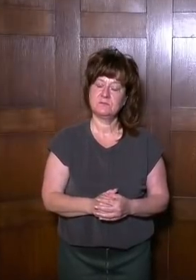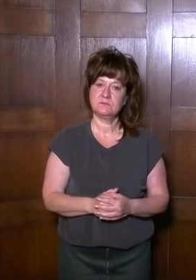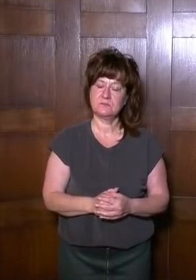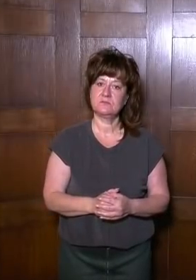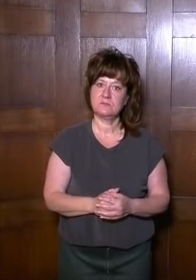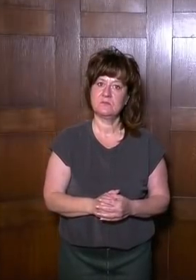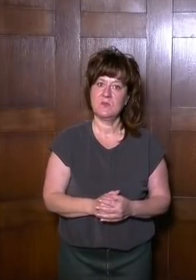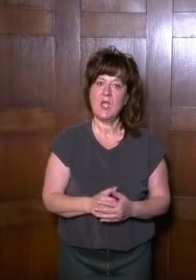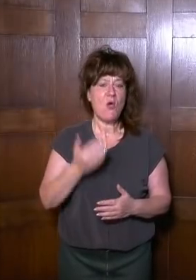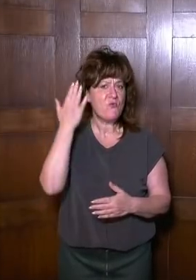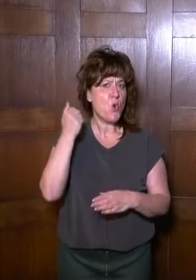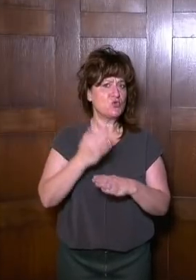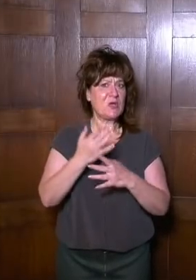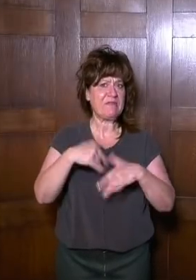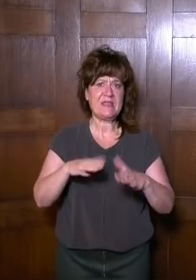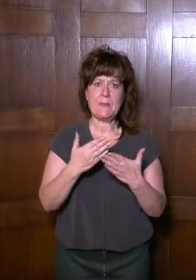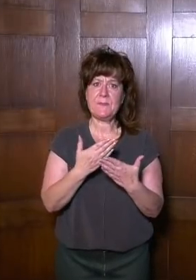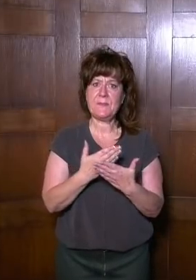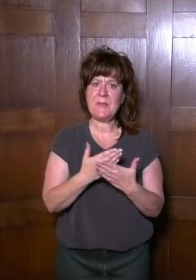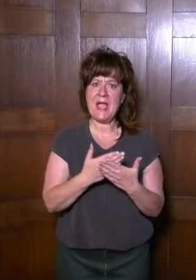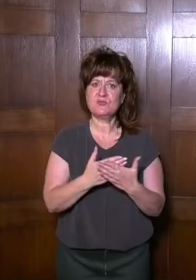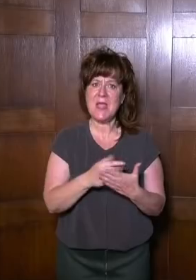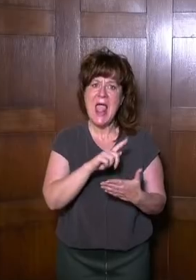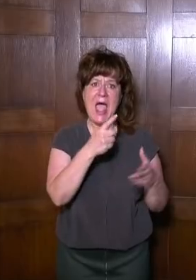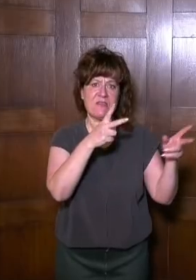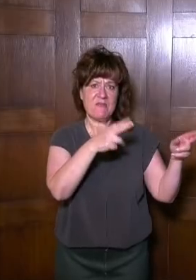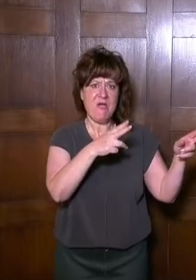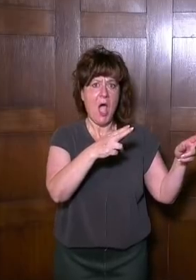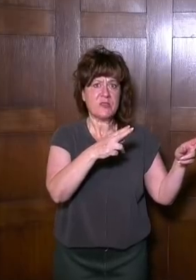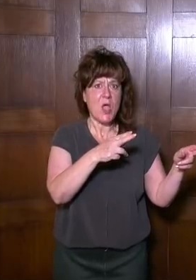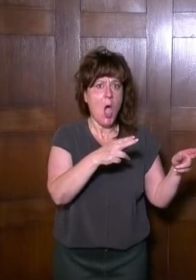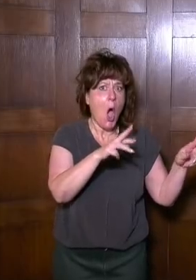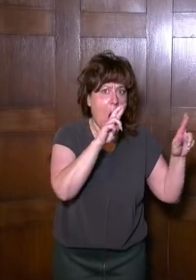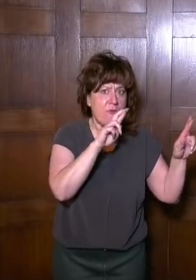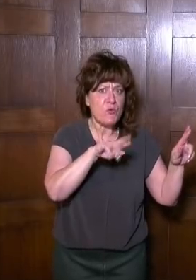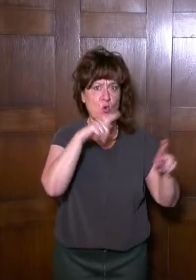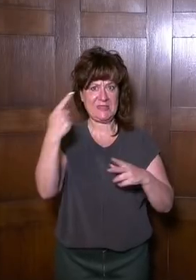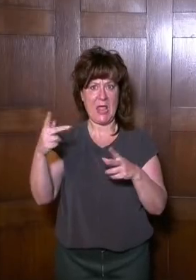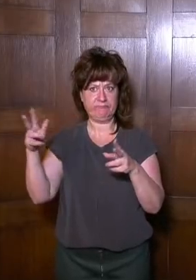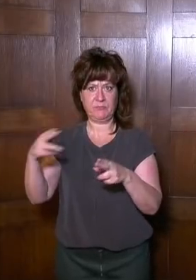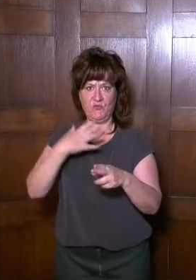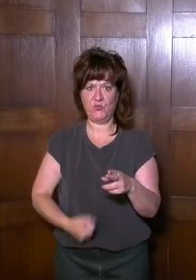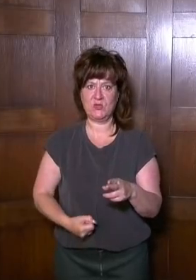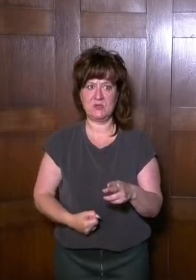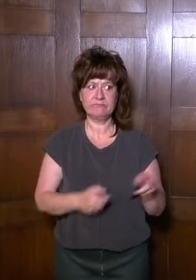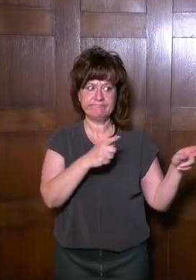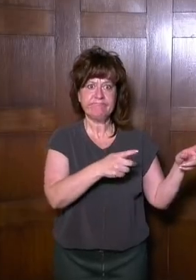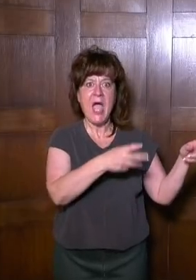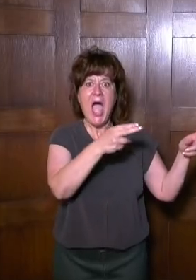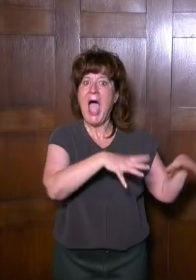wir hatten vor uns das Beispiel, dass wir erst eine Phase der Hoffnung und dann der Frustration hatten. Bei uns war es eigentlich von Anfang an eine Phase der